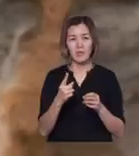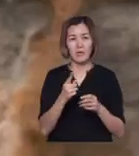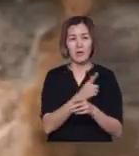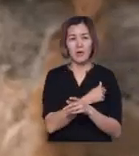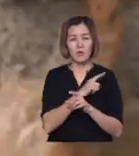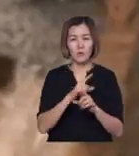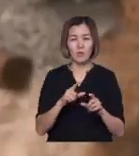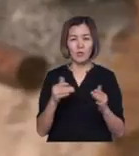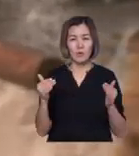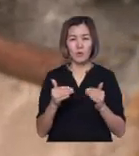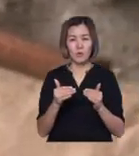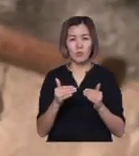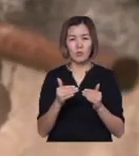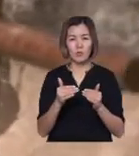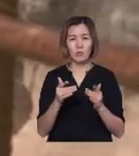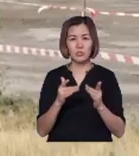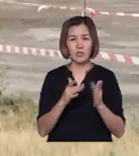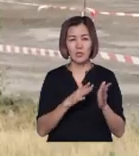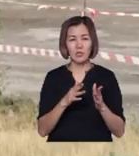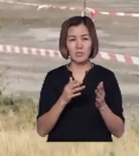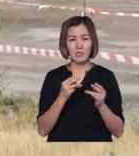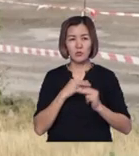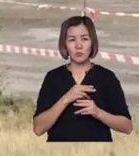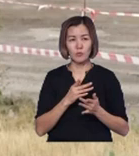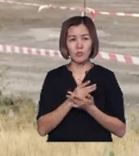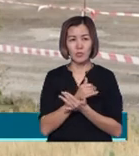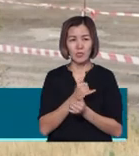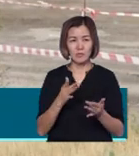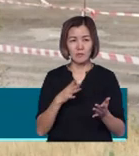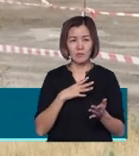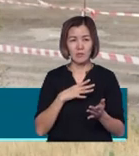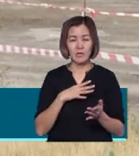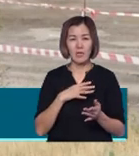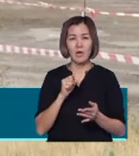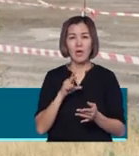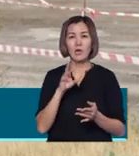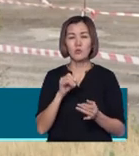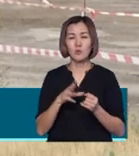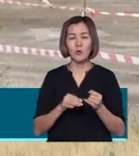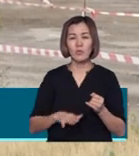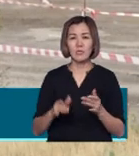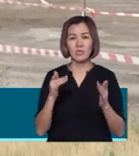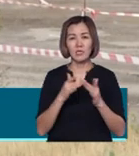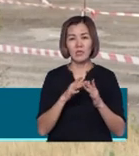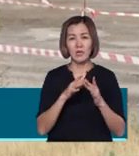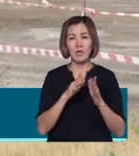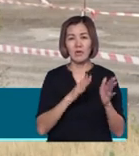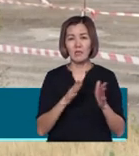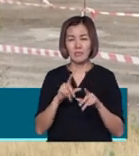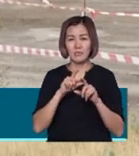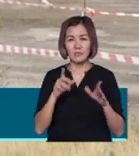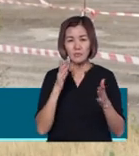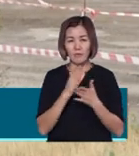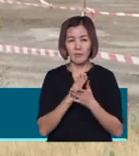колледж жатақханасында жұмыс жасап жатыр. Ақсу аудандық агротехникалық колледжі бар, соның жатақханасы бар. Сол жатақханасында